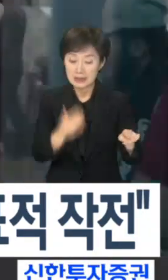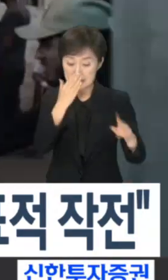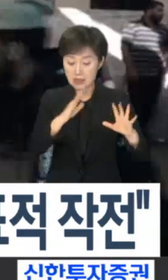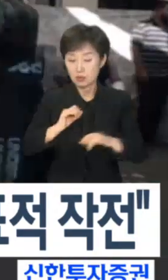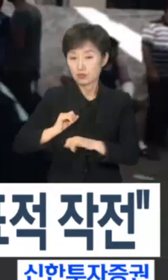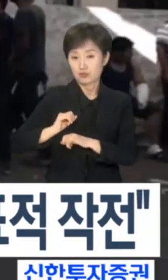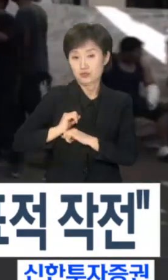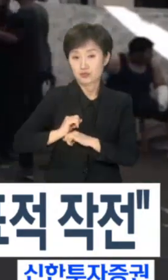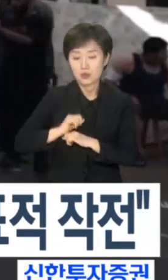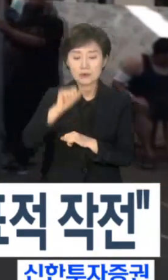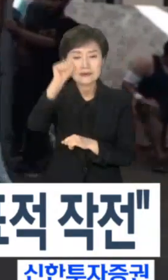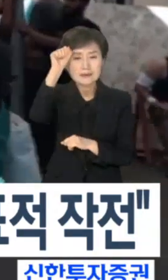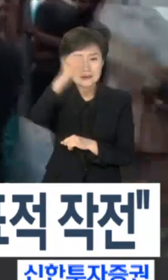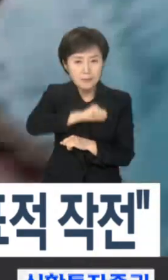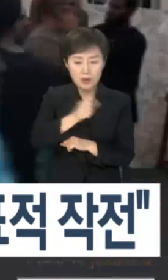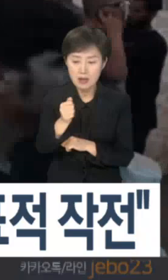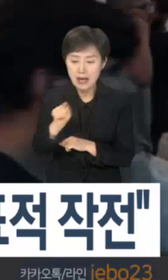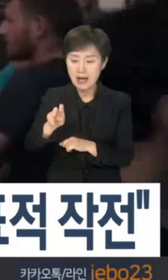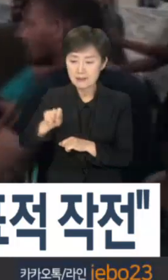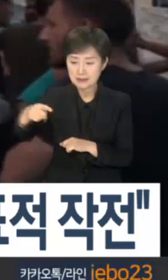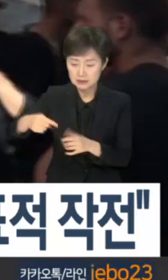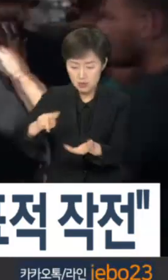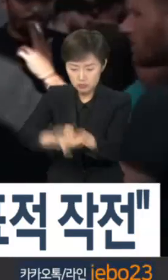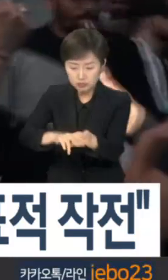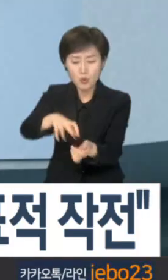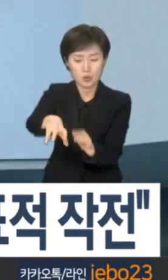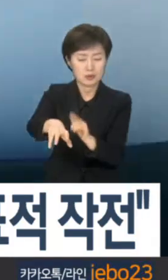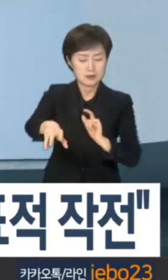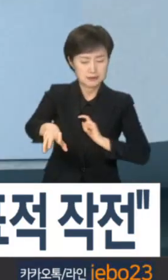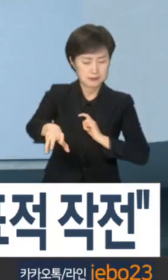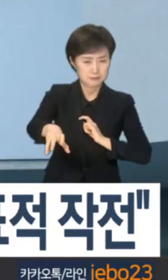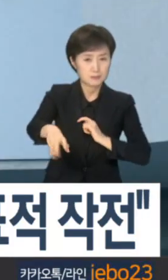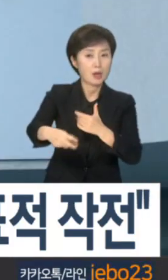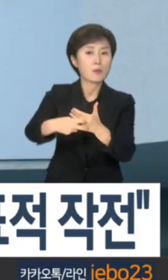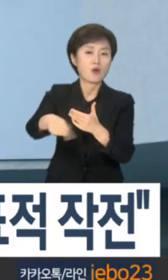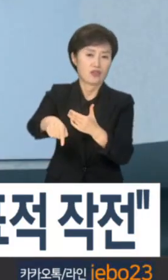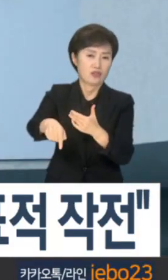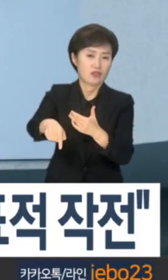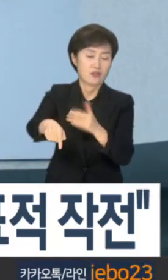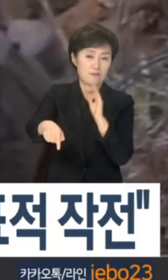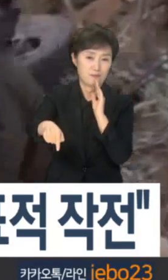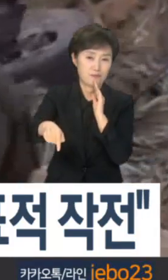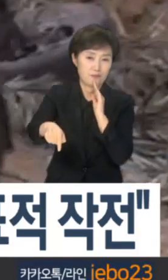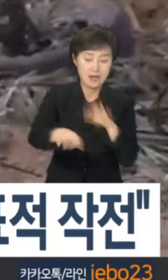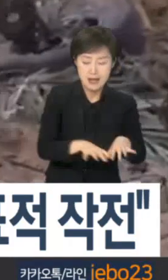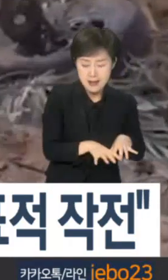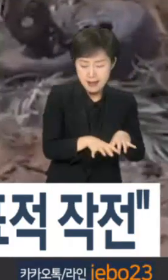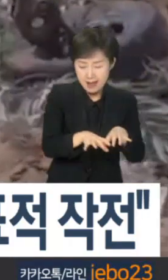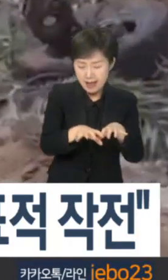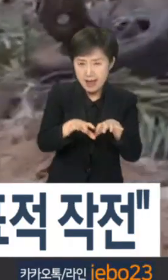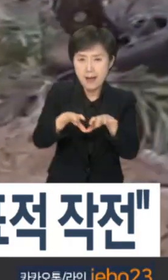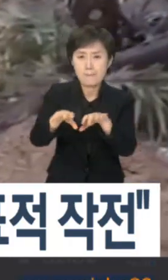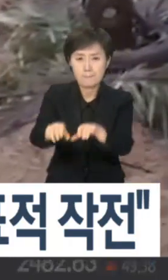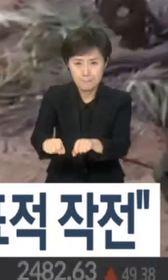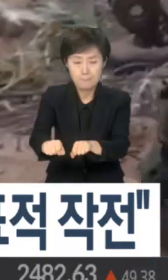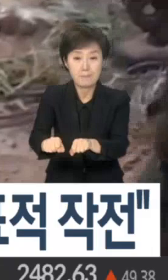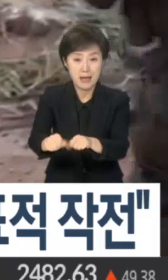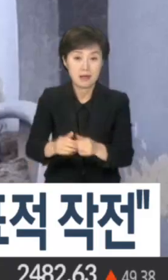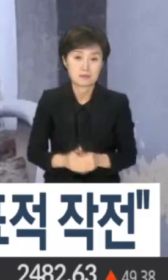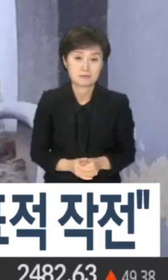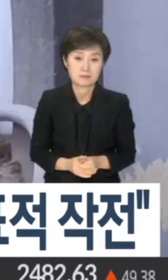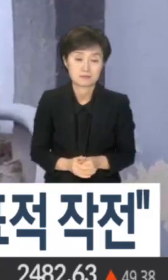이스라엘군은 이날 새벽 하마스의 최대 거점으로 의심받고 있는 시파 병원내 특정 지역에서 작전을 수행하고